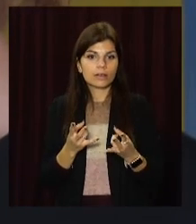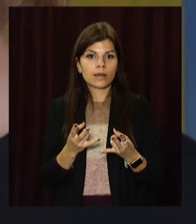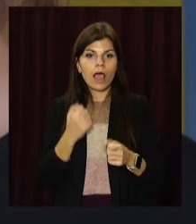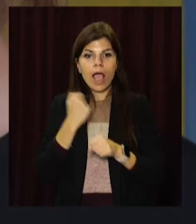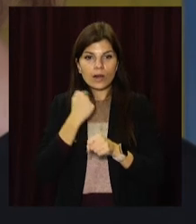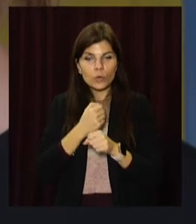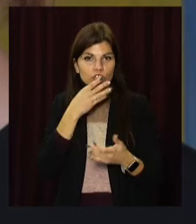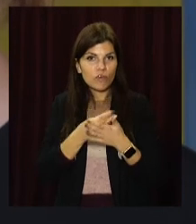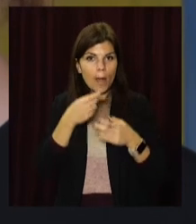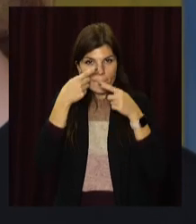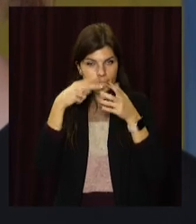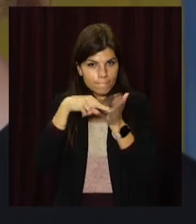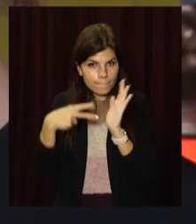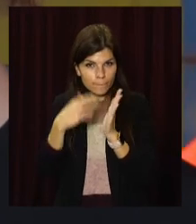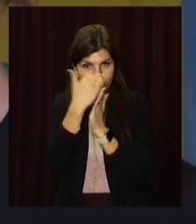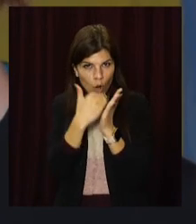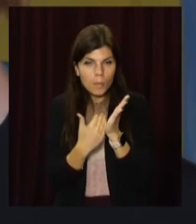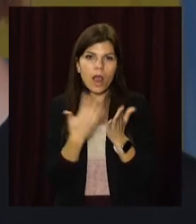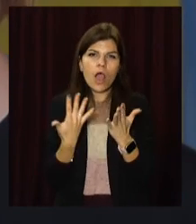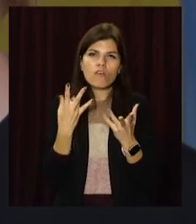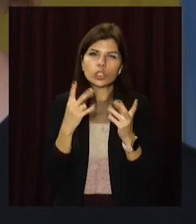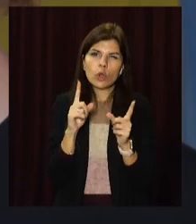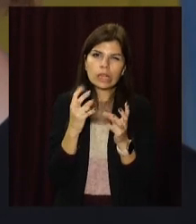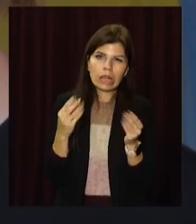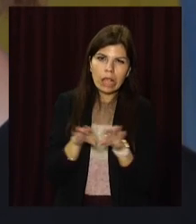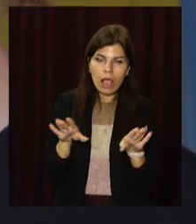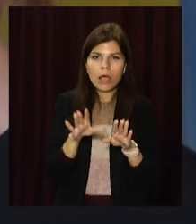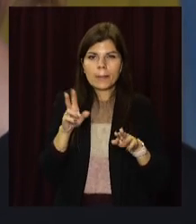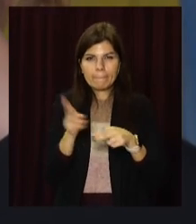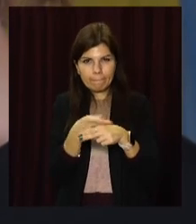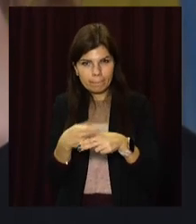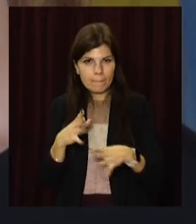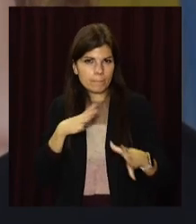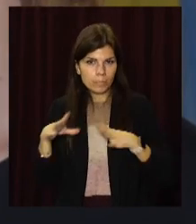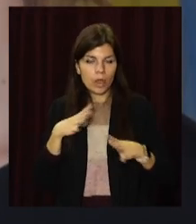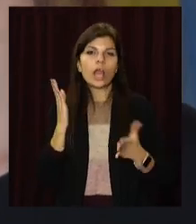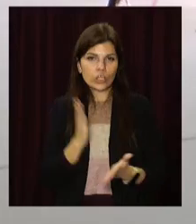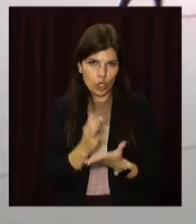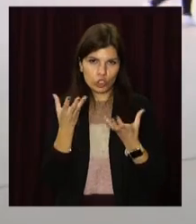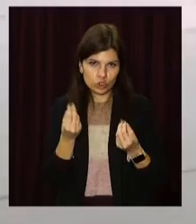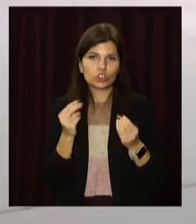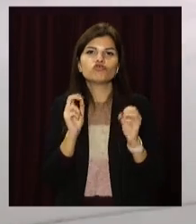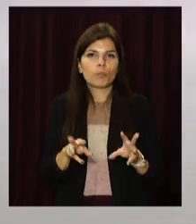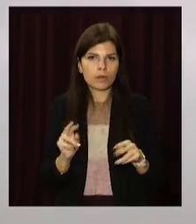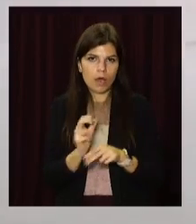відробити свою програму, перевірити неточності. Ну і, звісно, є на чому працювати.